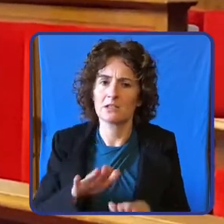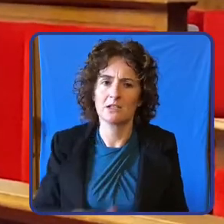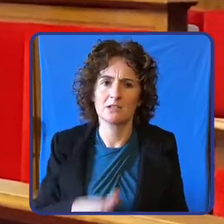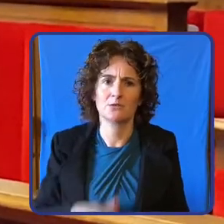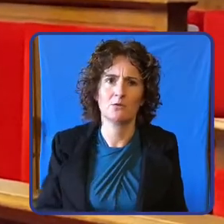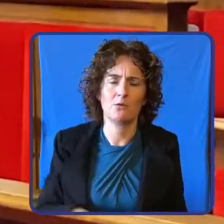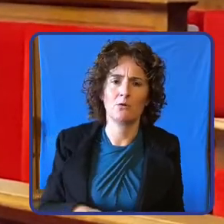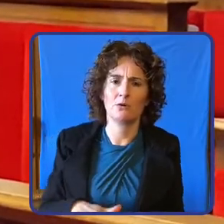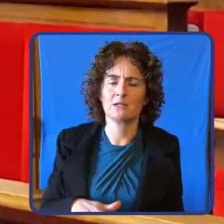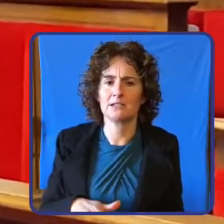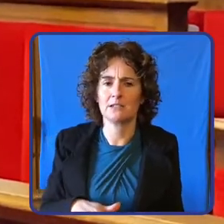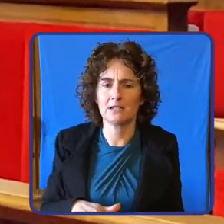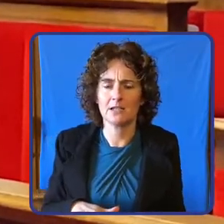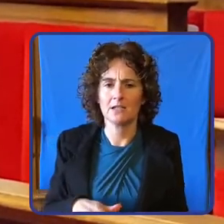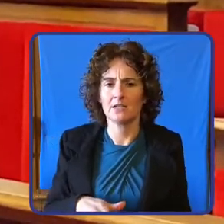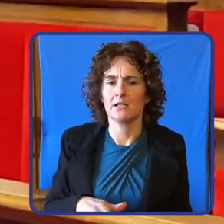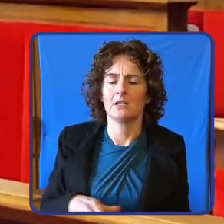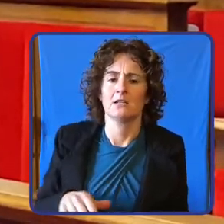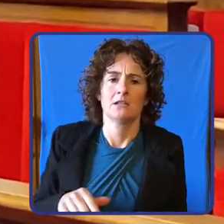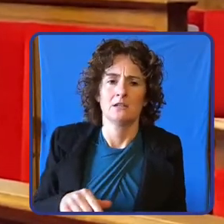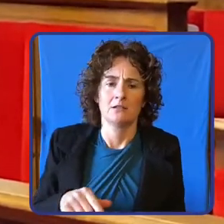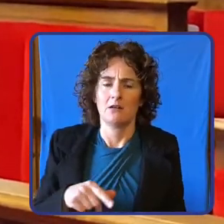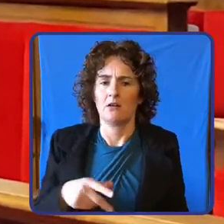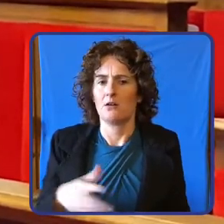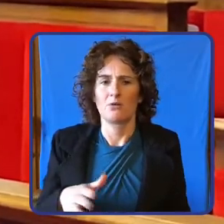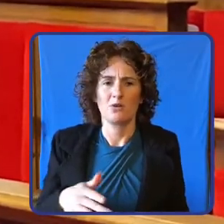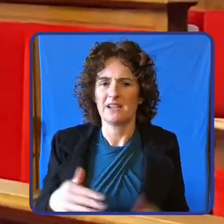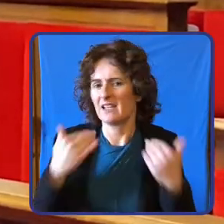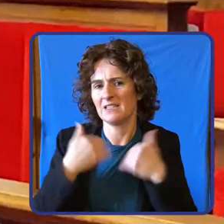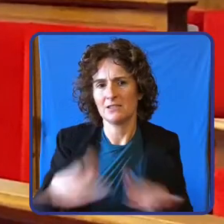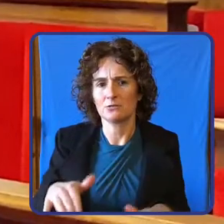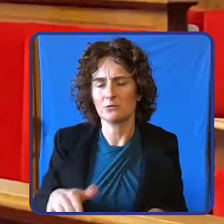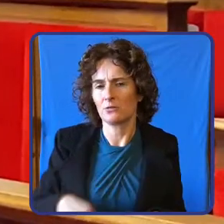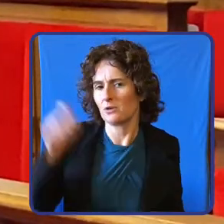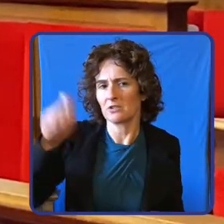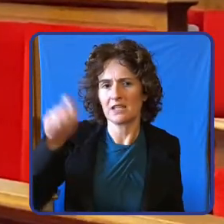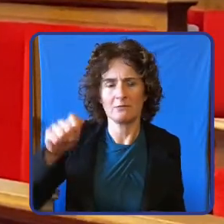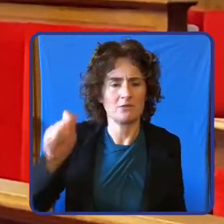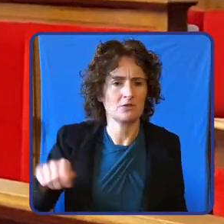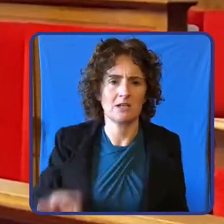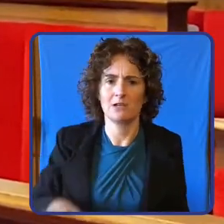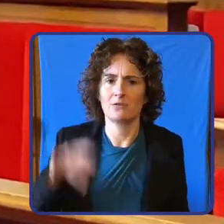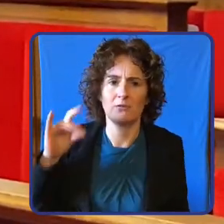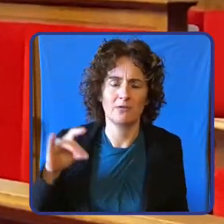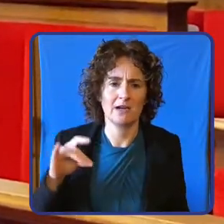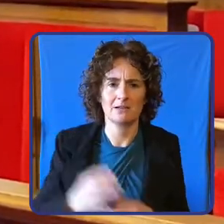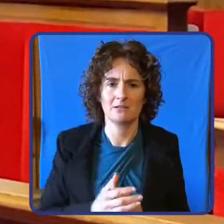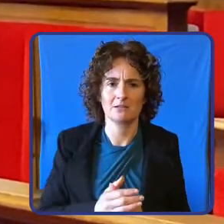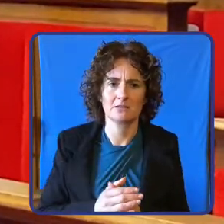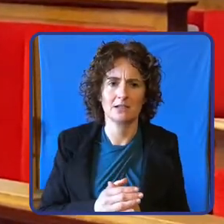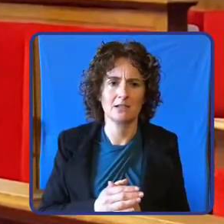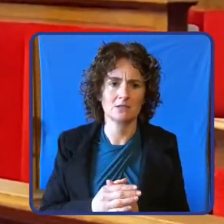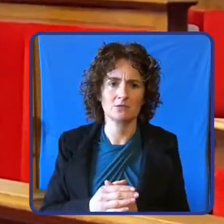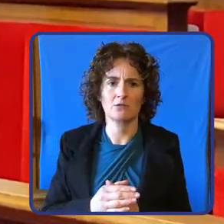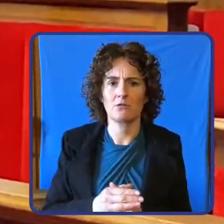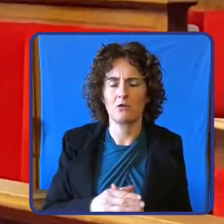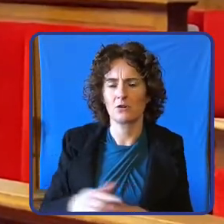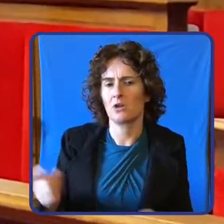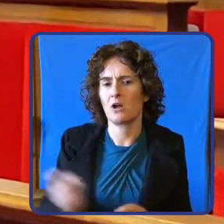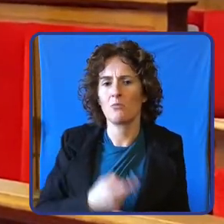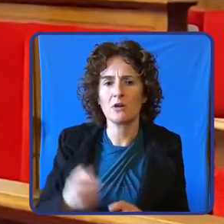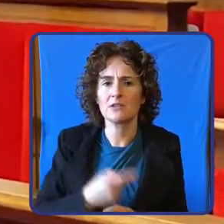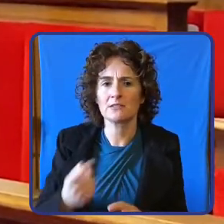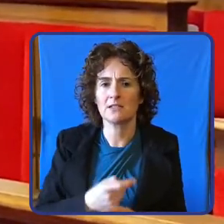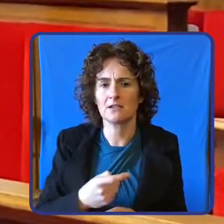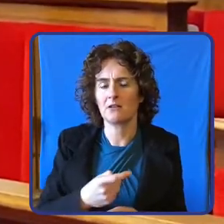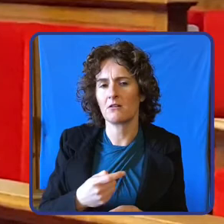itt jaj veszékelni, hogy már megint nem értjük, miről van szó, akkor nem kell elindulni jövőre, és akkor kész, lehet posztolgatni a politikai hirdetéseket, és ebbe